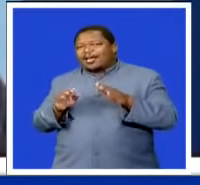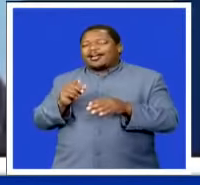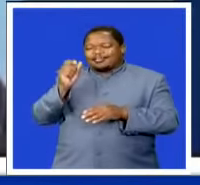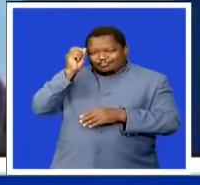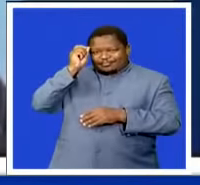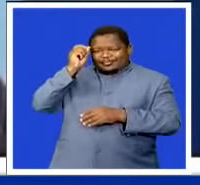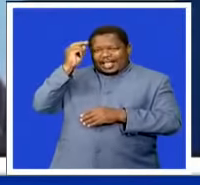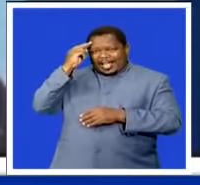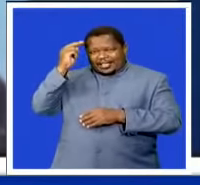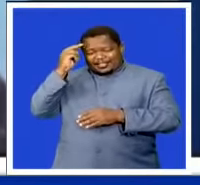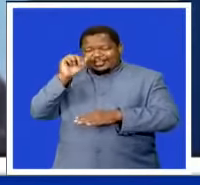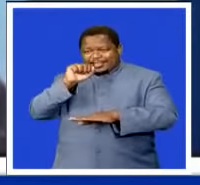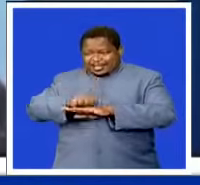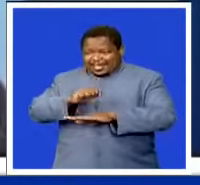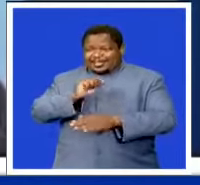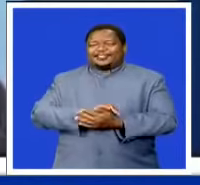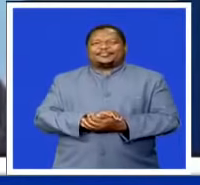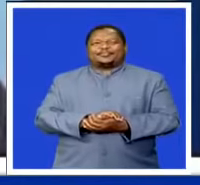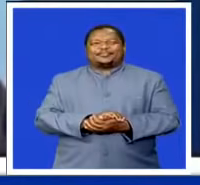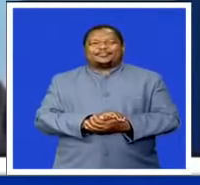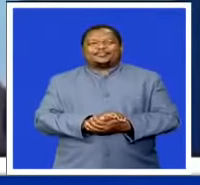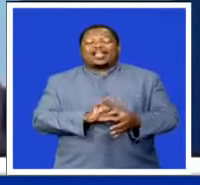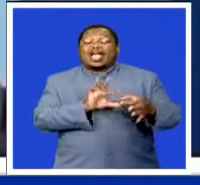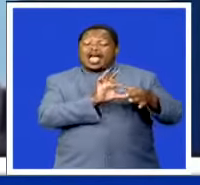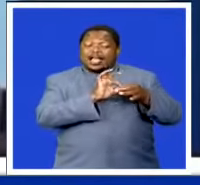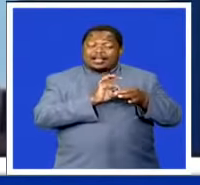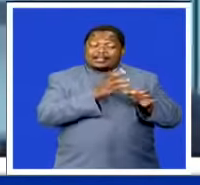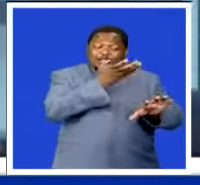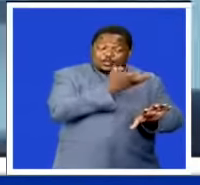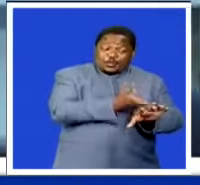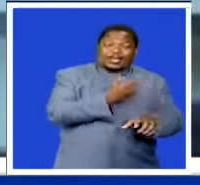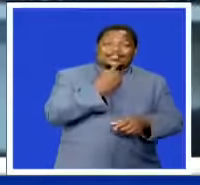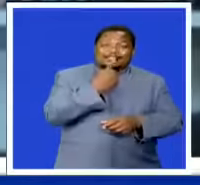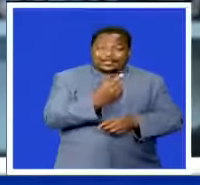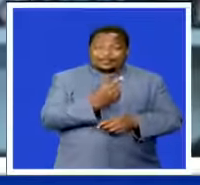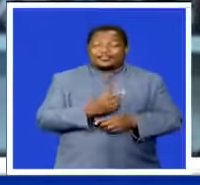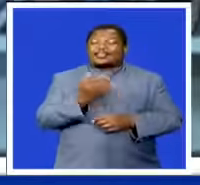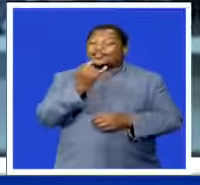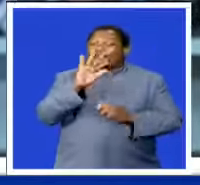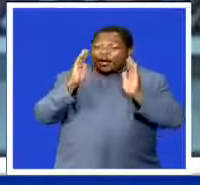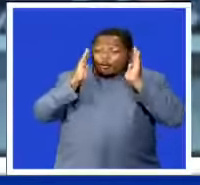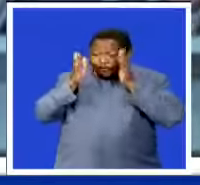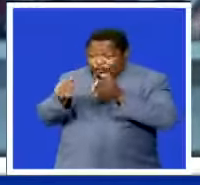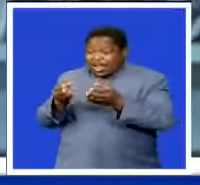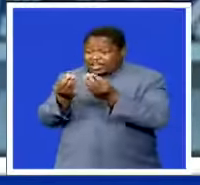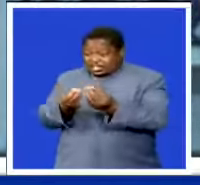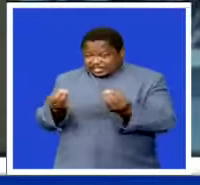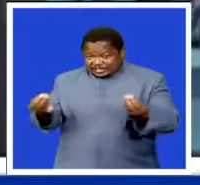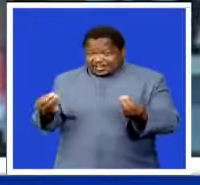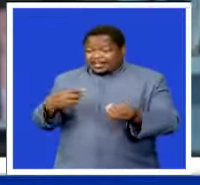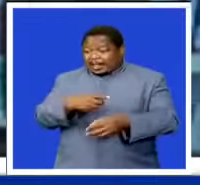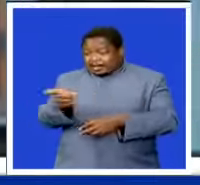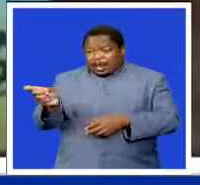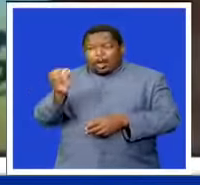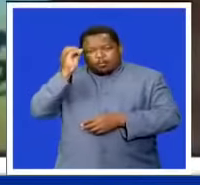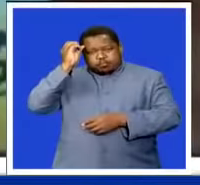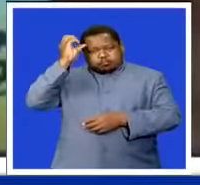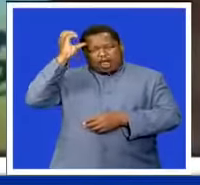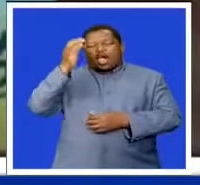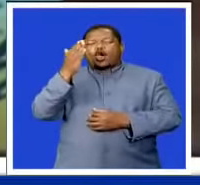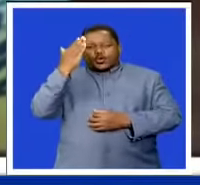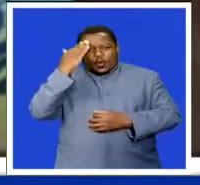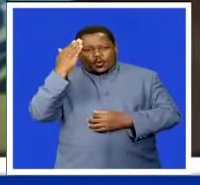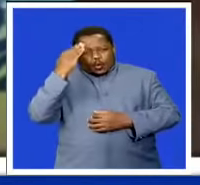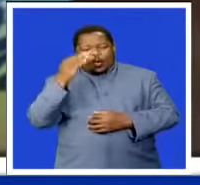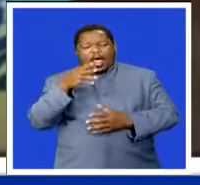Lenhlangano yethu kukhulumisana nebantwana kudlala indzima lenkulu kunciphisa lenani lebantwana abangahlukubeteka ngetindlela letehlukene lapha